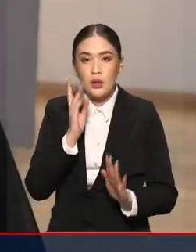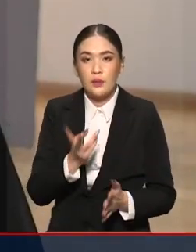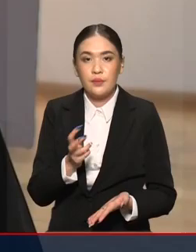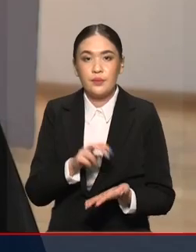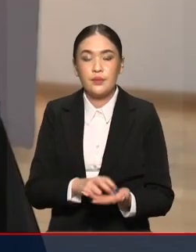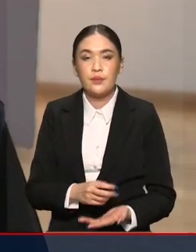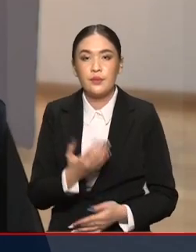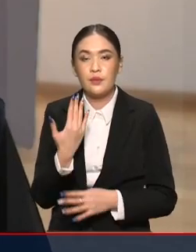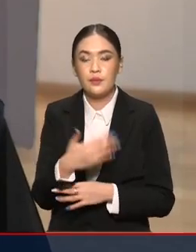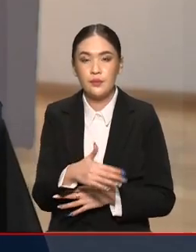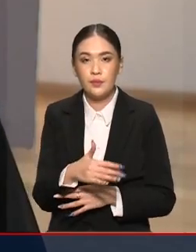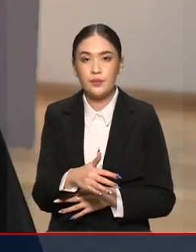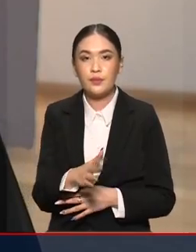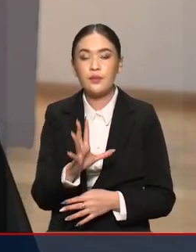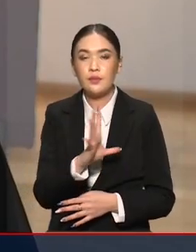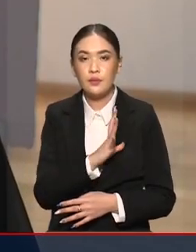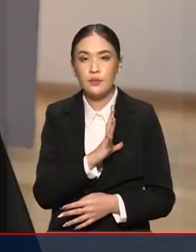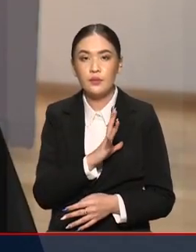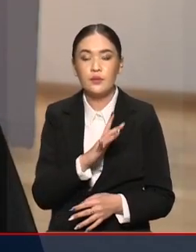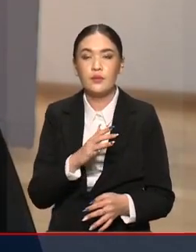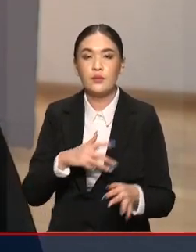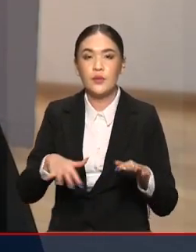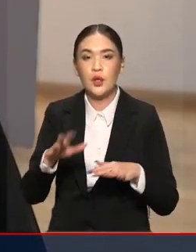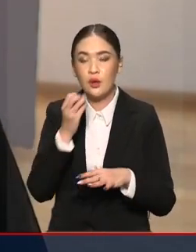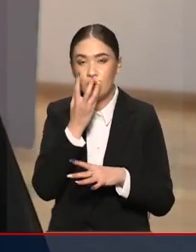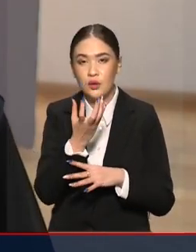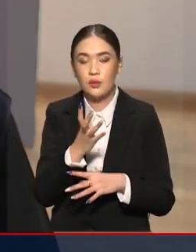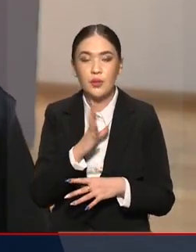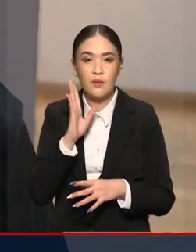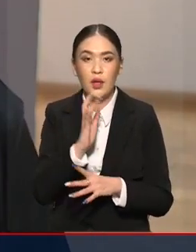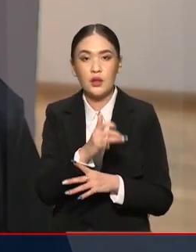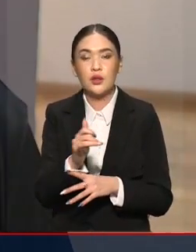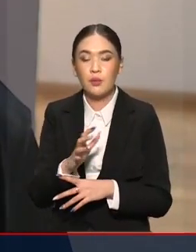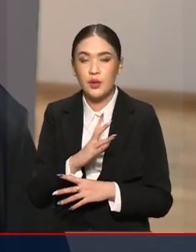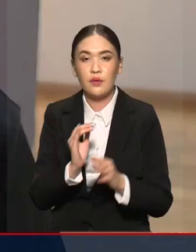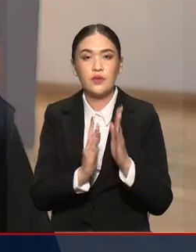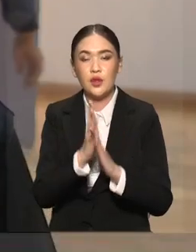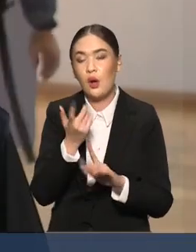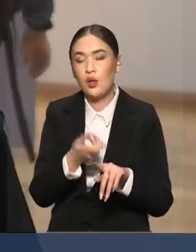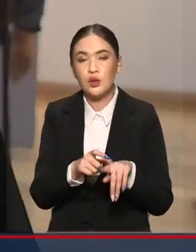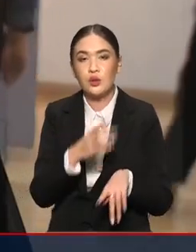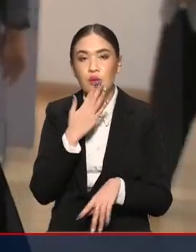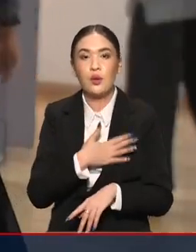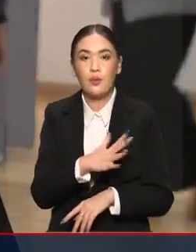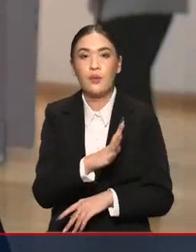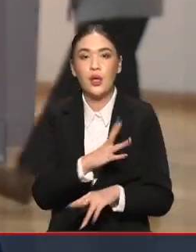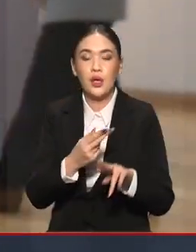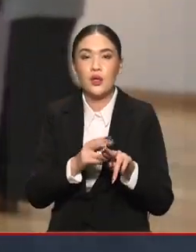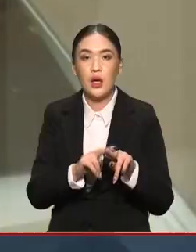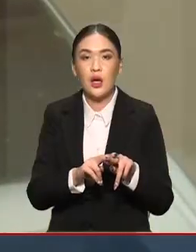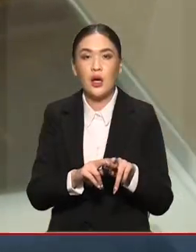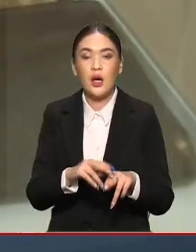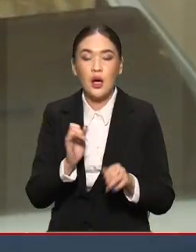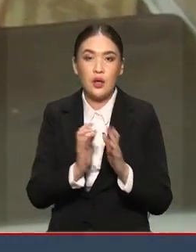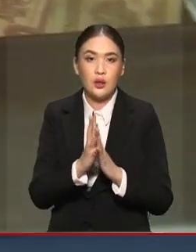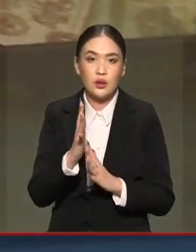двор. Ол таңғы сағат 6-да тұрып, ауладағы гүлдерді суаратын. Гүл өсіргенді қатты жақсы көретін еді. Ауламызда шие,